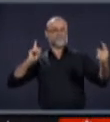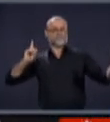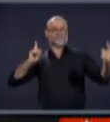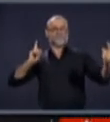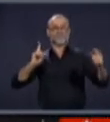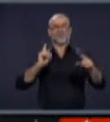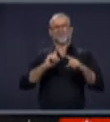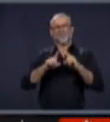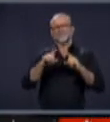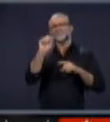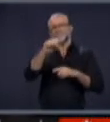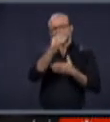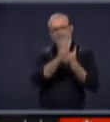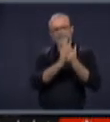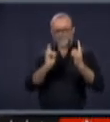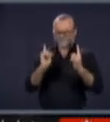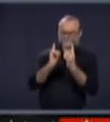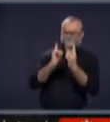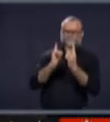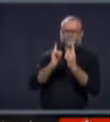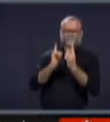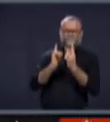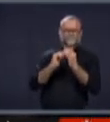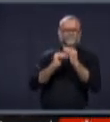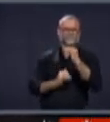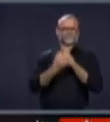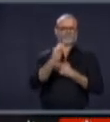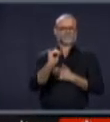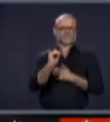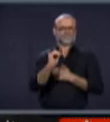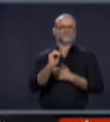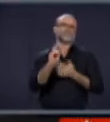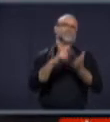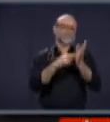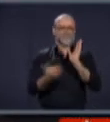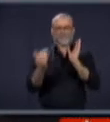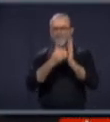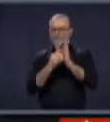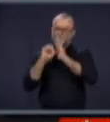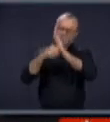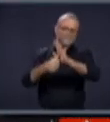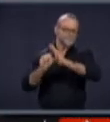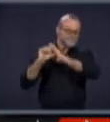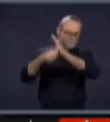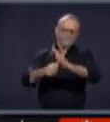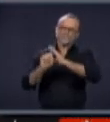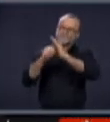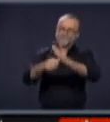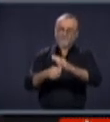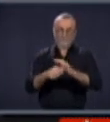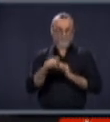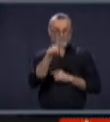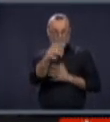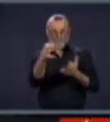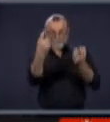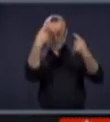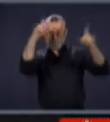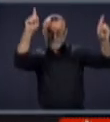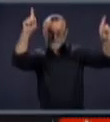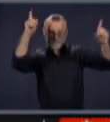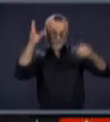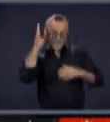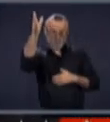5 ou même 10 personnes, mais à une bonne distance. Certains étaient trop proches. C'est important de répéter constamment que si